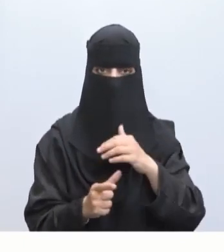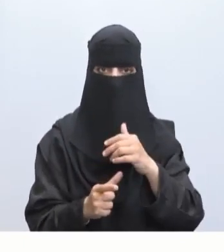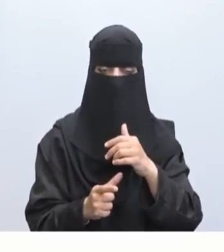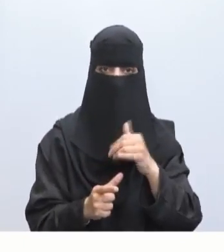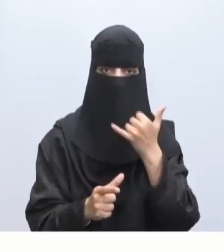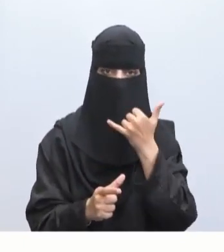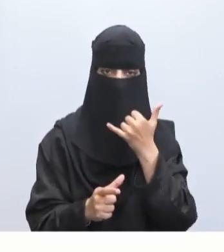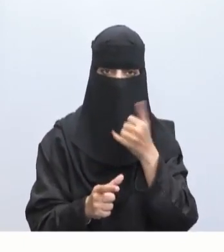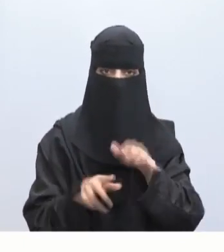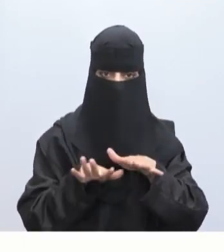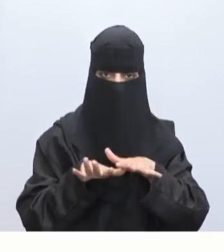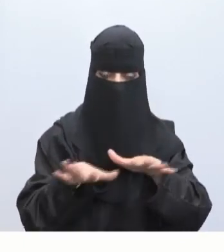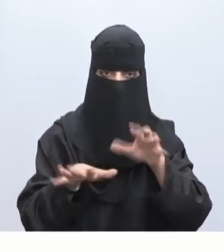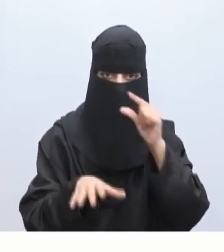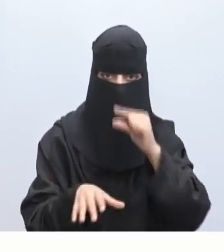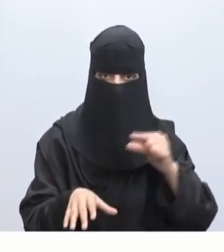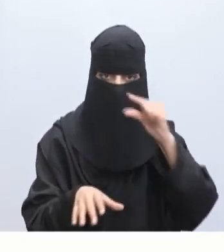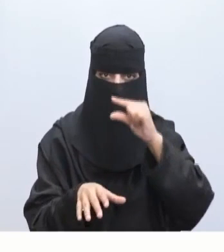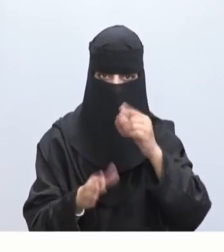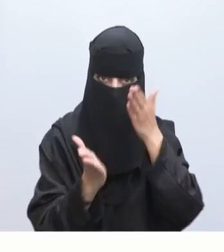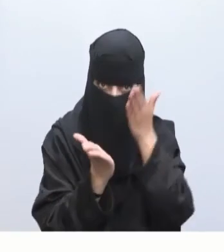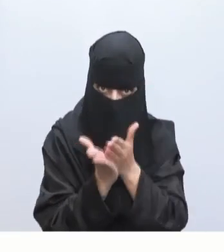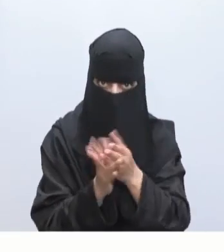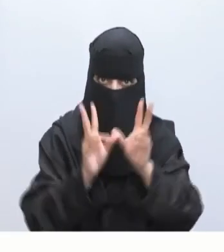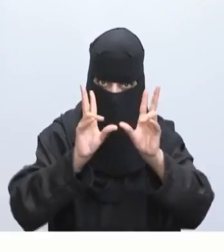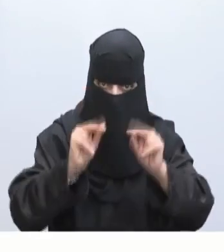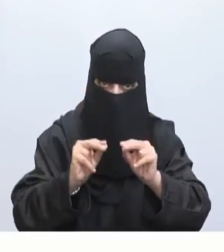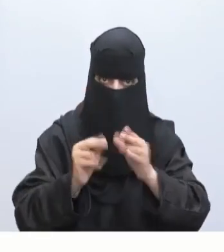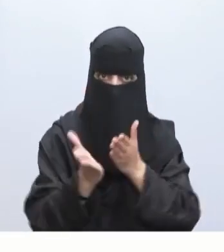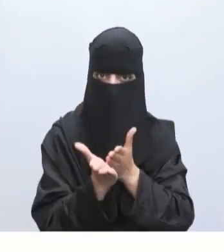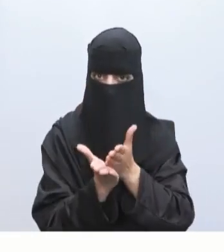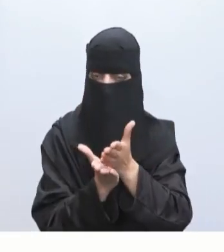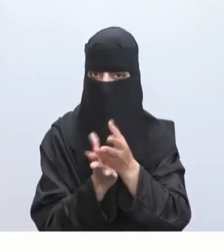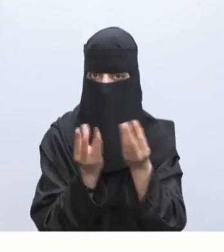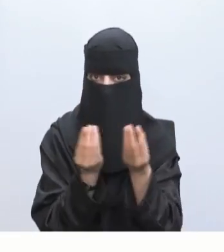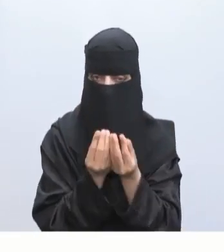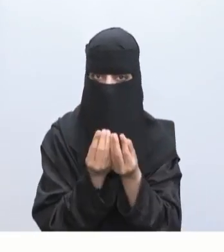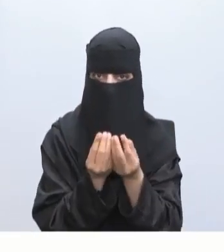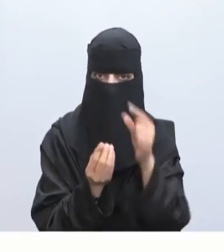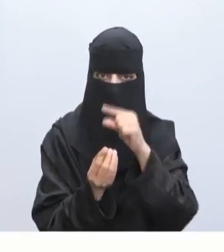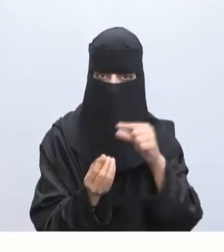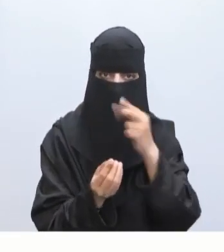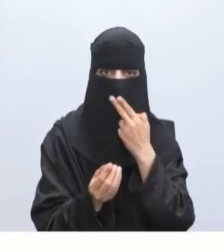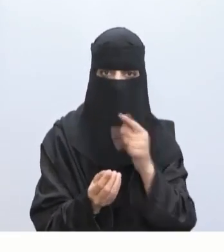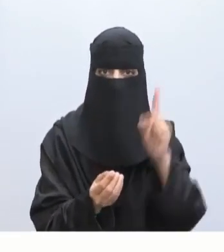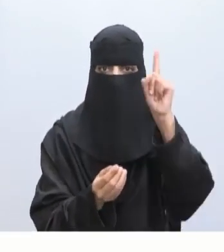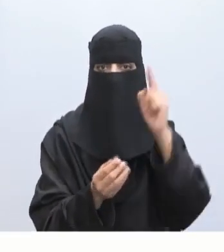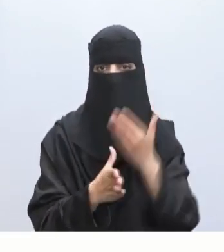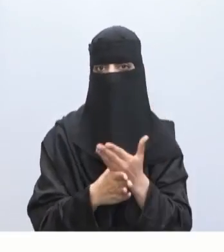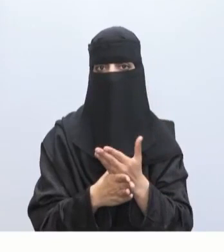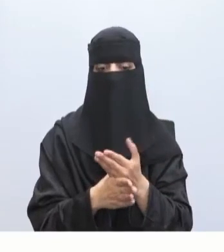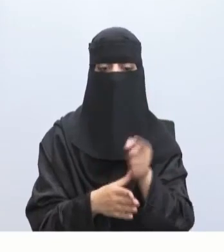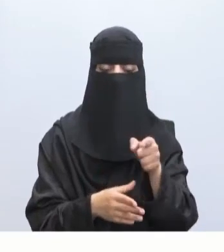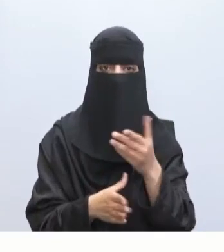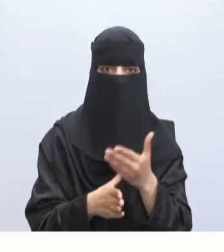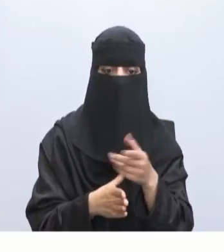ونشر الدين الصحيح القائم على عقيده التوحيد اذا ابنائي وبنات الطلاب الامام